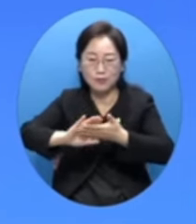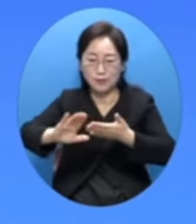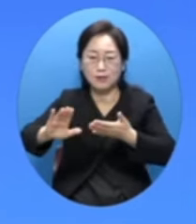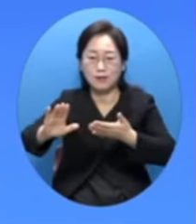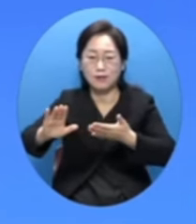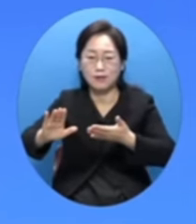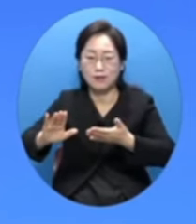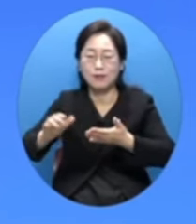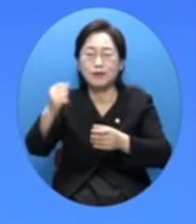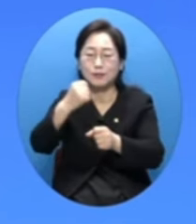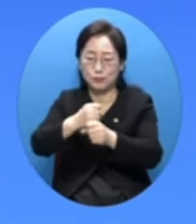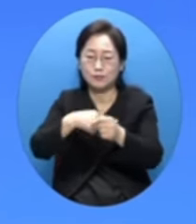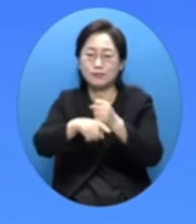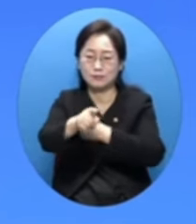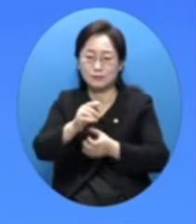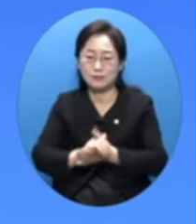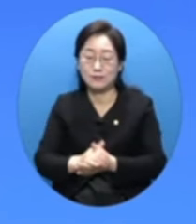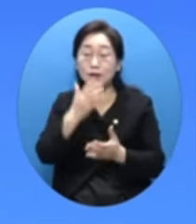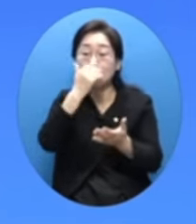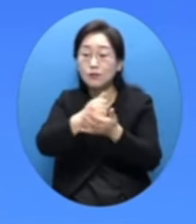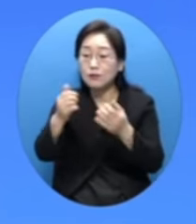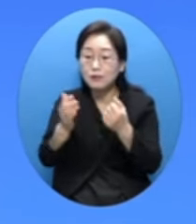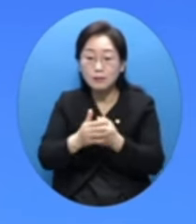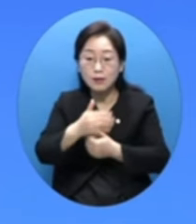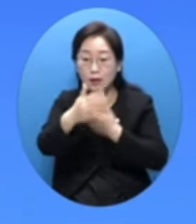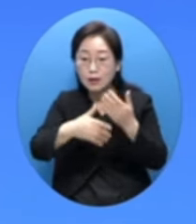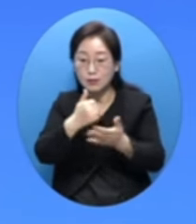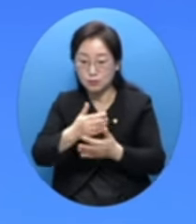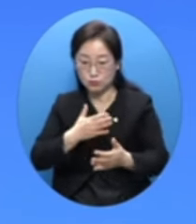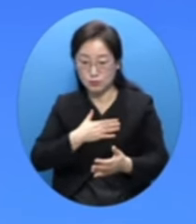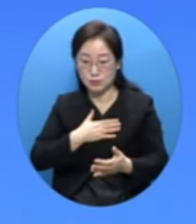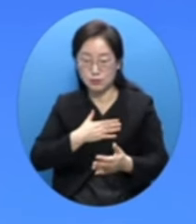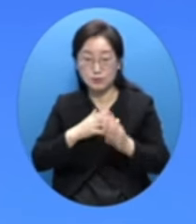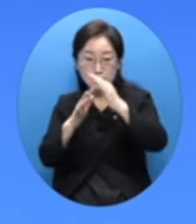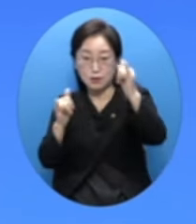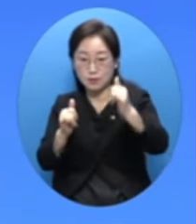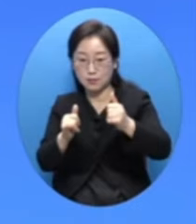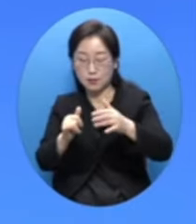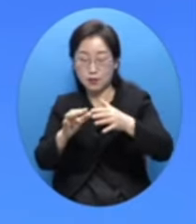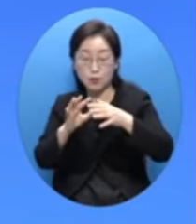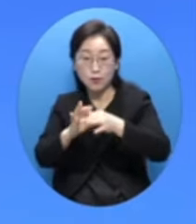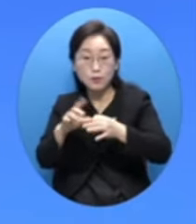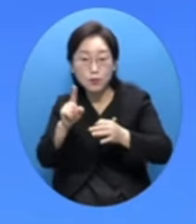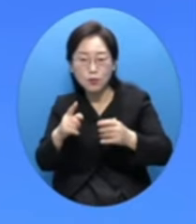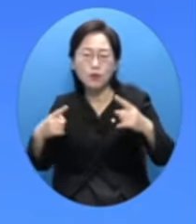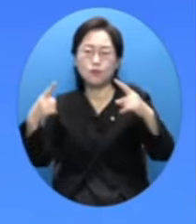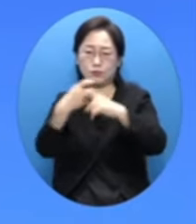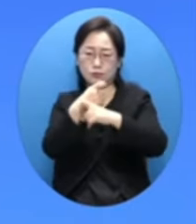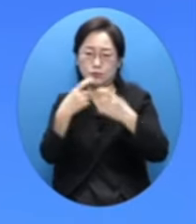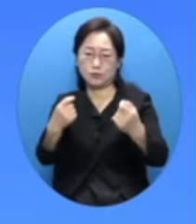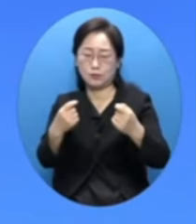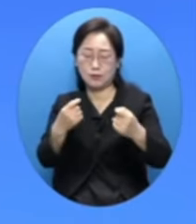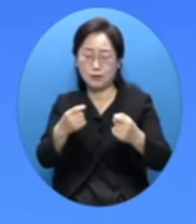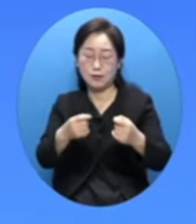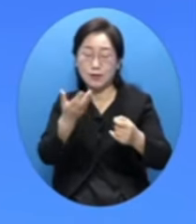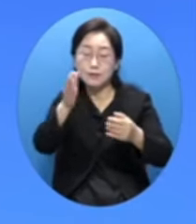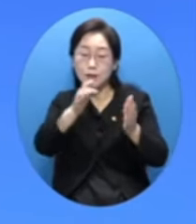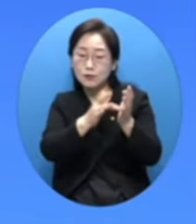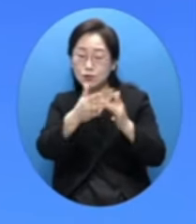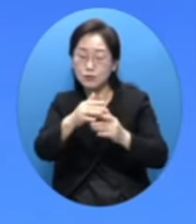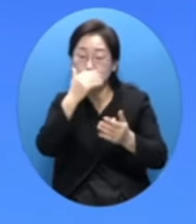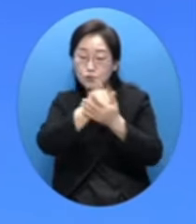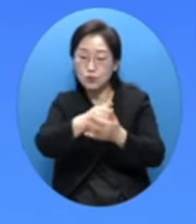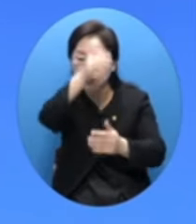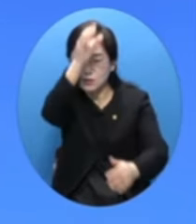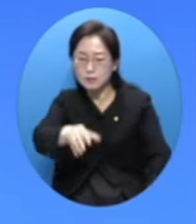회복시켜 놓은 것입니다 죄 때문에 하나님과 우리과의 관계는 원수의 관계였지만 예수님의 죄를 짊어지고 십자가